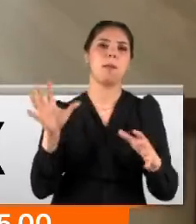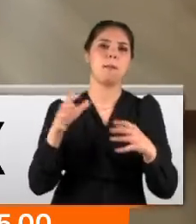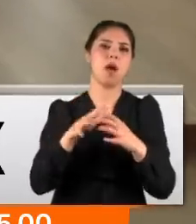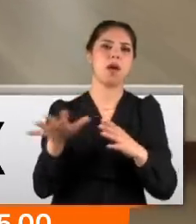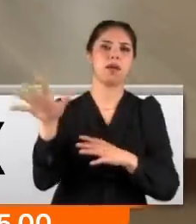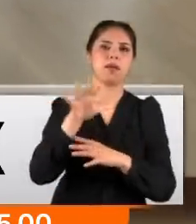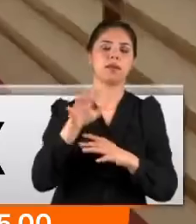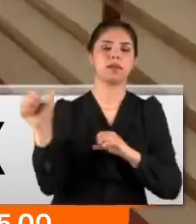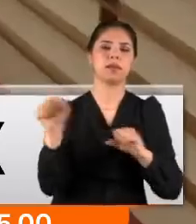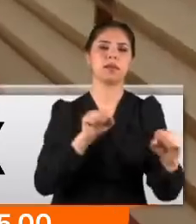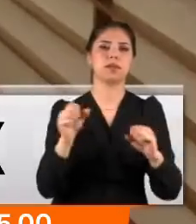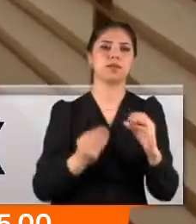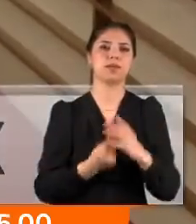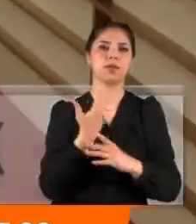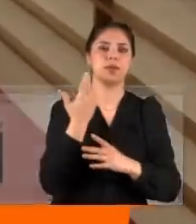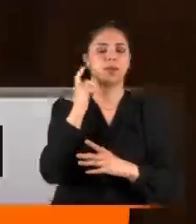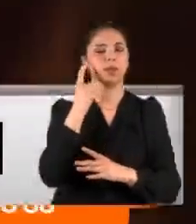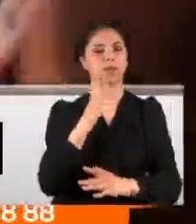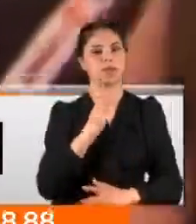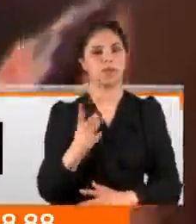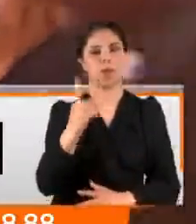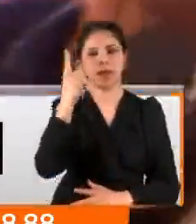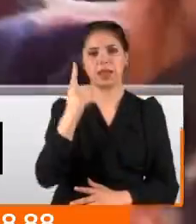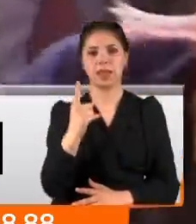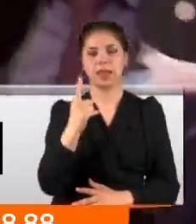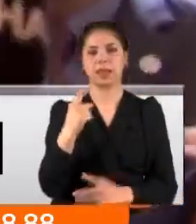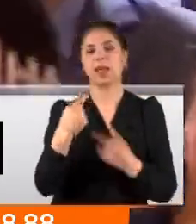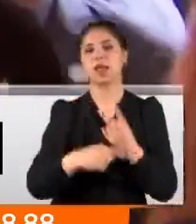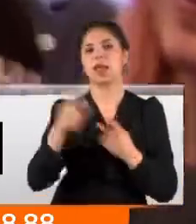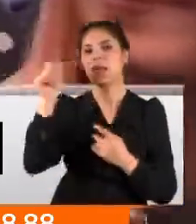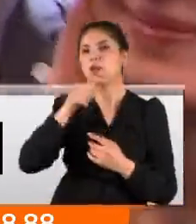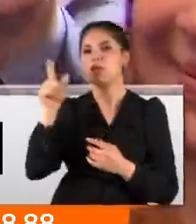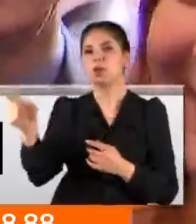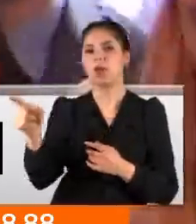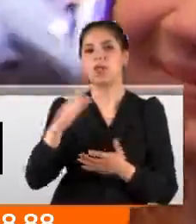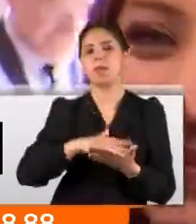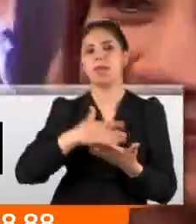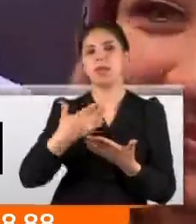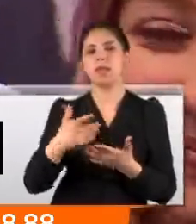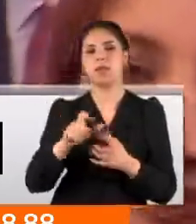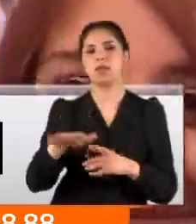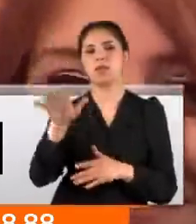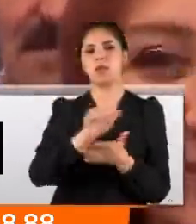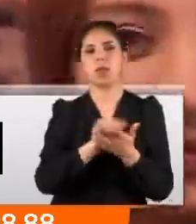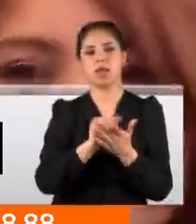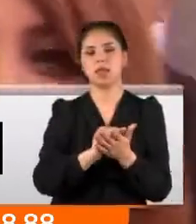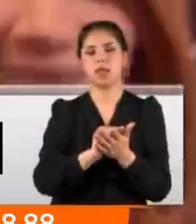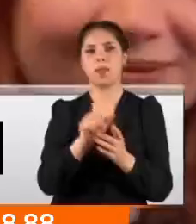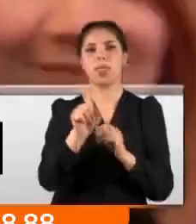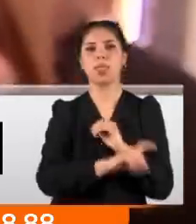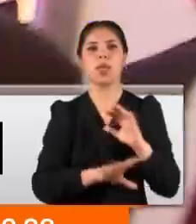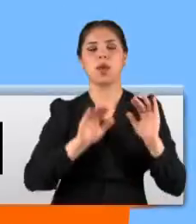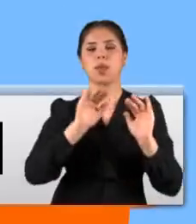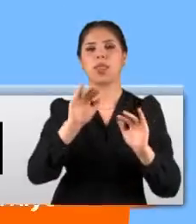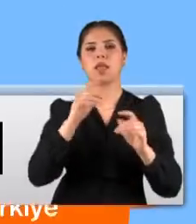teşkilatlarında seslerin yükselmeye başladığı iddia edildi. İlk taşı yine Yavuz Ağralioğlu attı. Sosyal medya hesabından terör